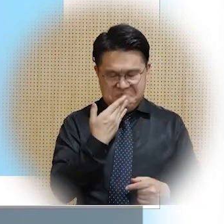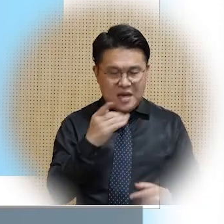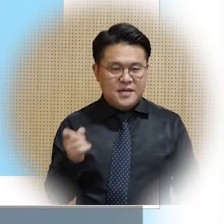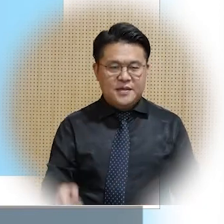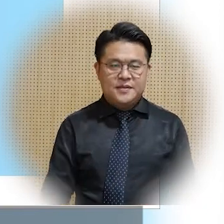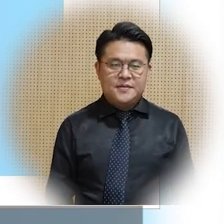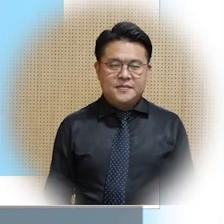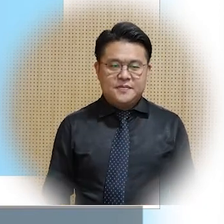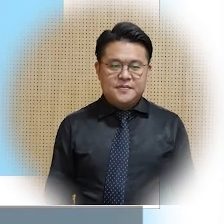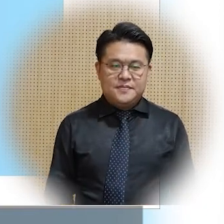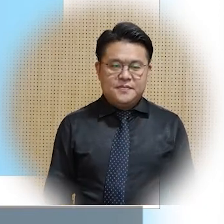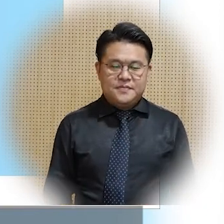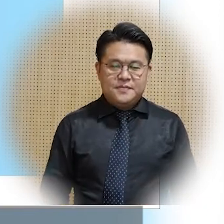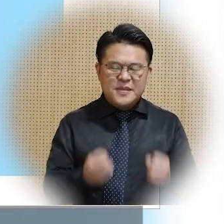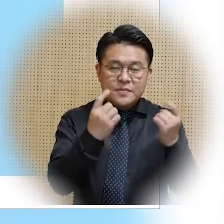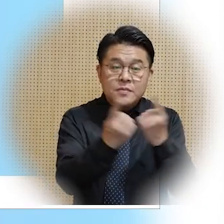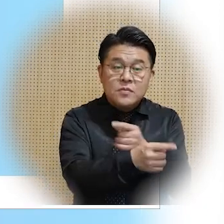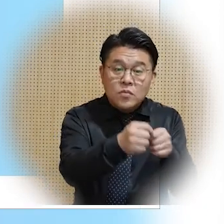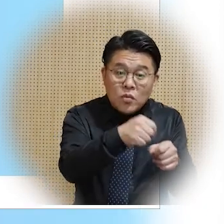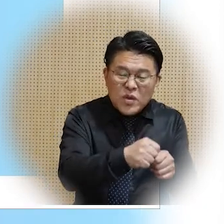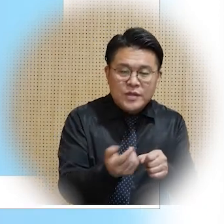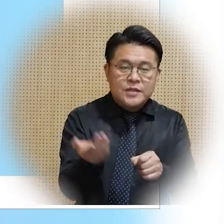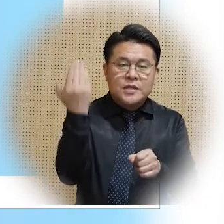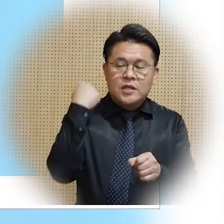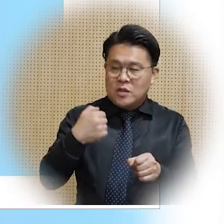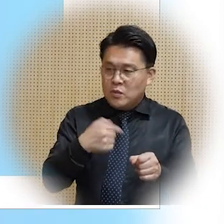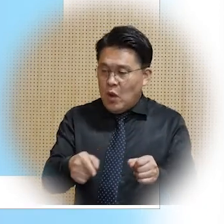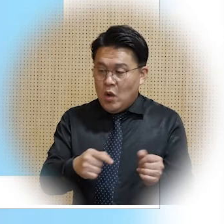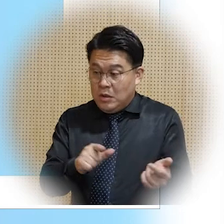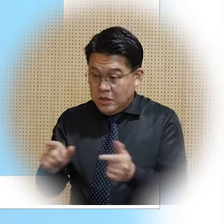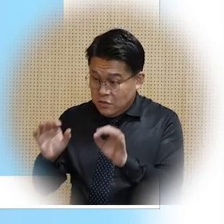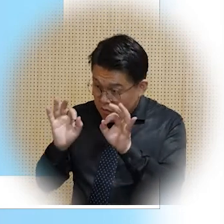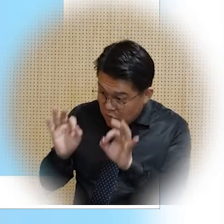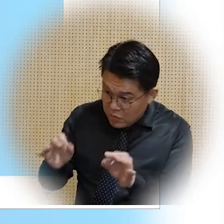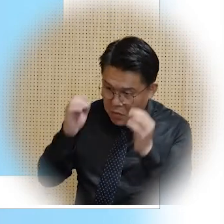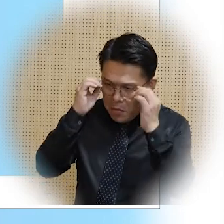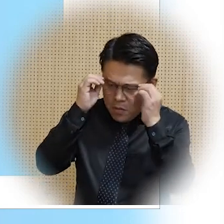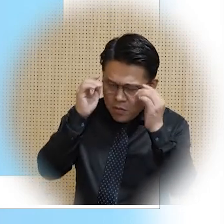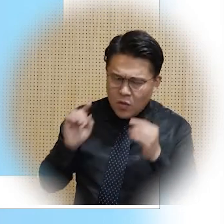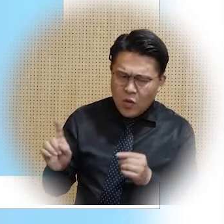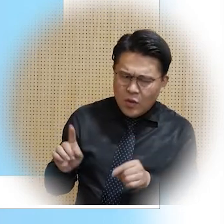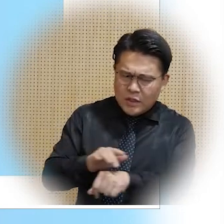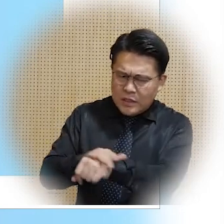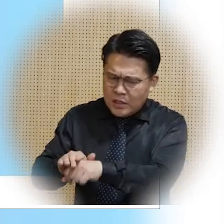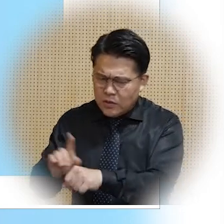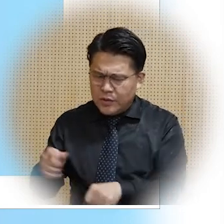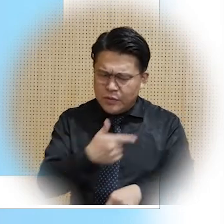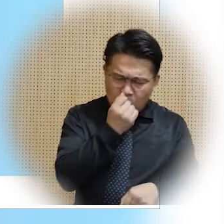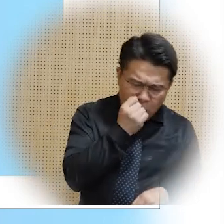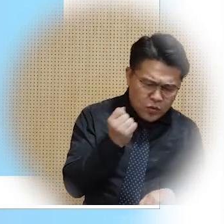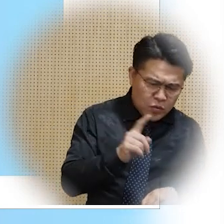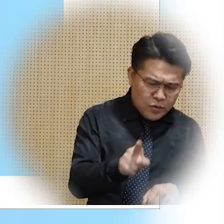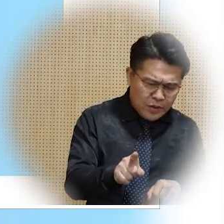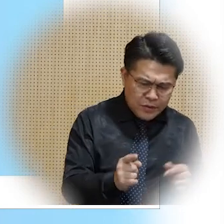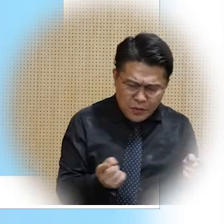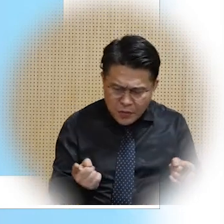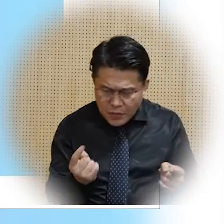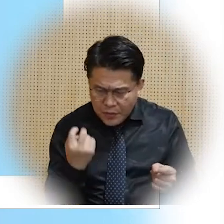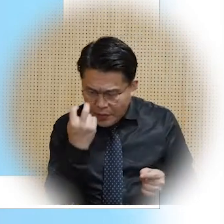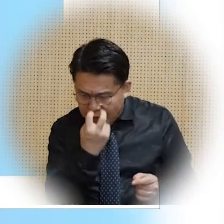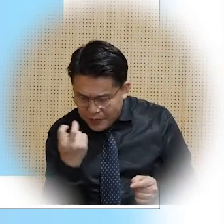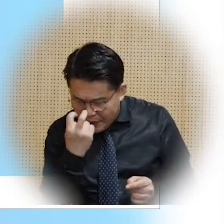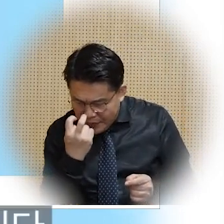분석이 더 선행이 되어야 되는 거죠. 혁신을 하려면은 기존에 있는 것들 중에서도 어떤 게 잘 되어 있고 어떤